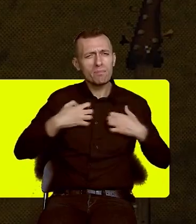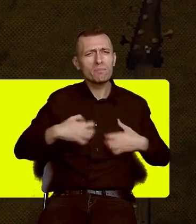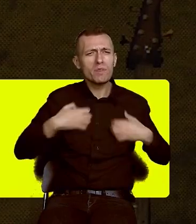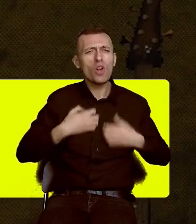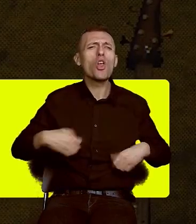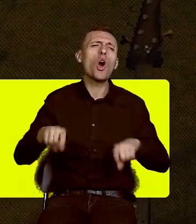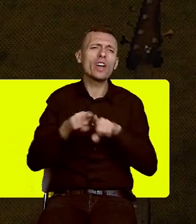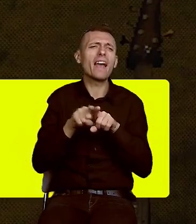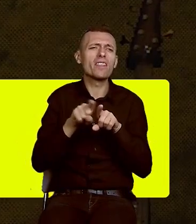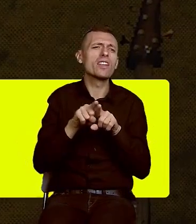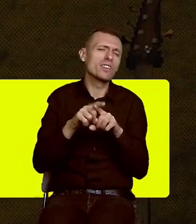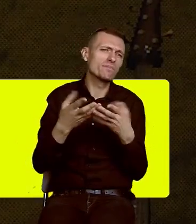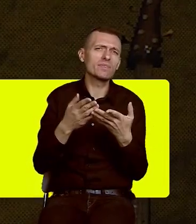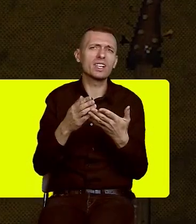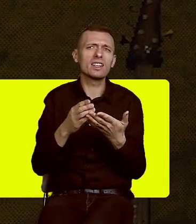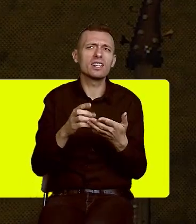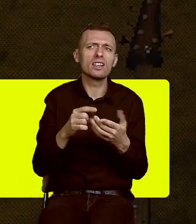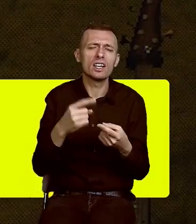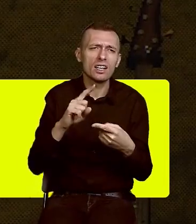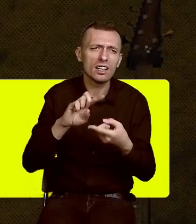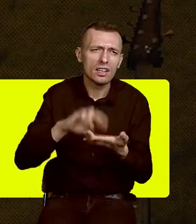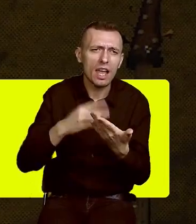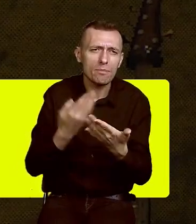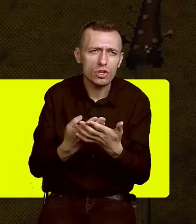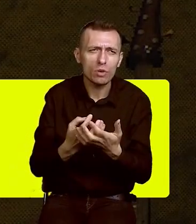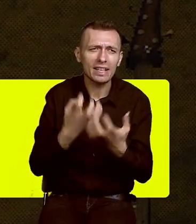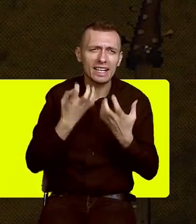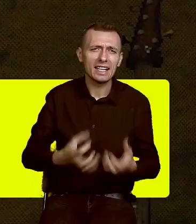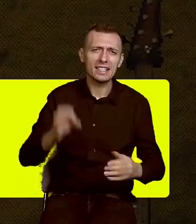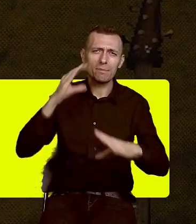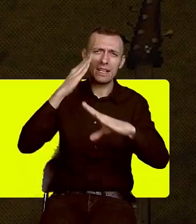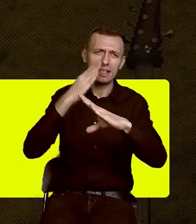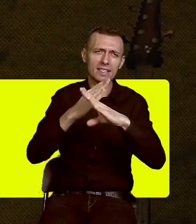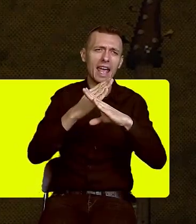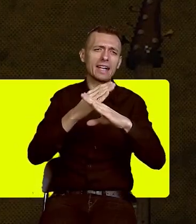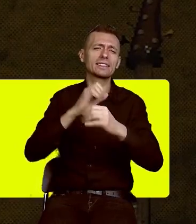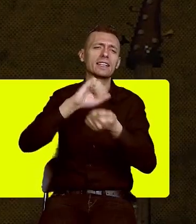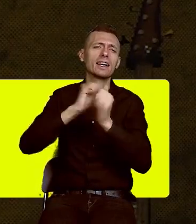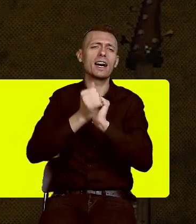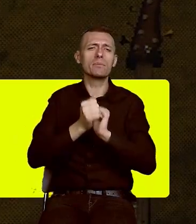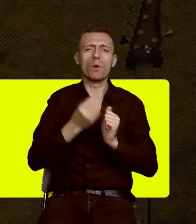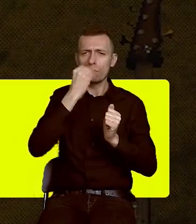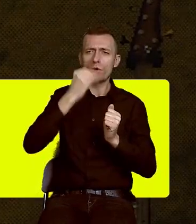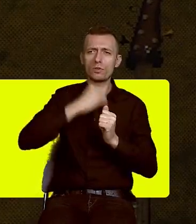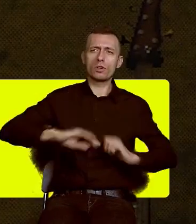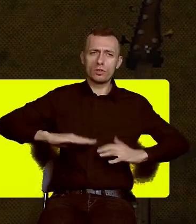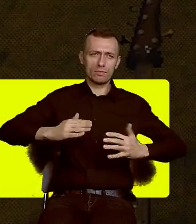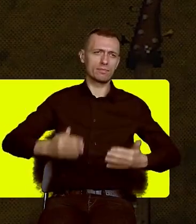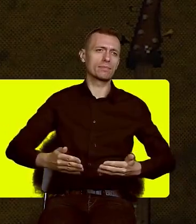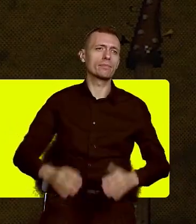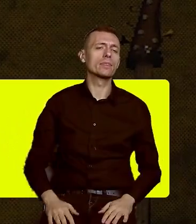obżarstwo czy pożądanie seksualne. To jest pożądliwość ciała. Dusza rodzi złe pragnienia, na